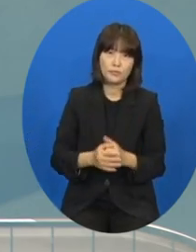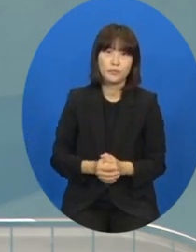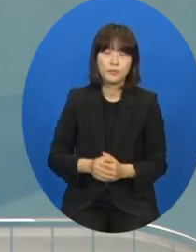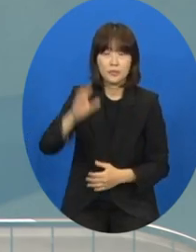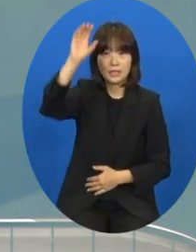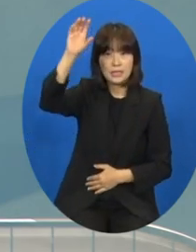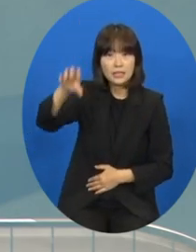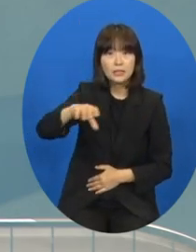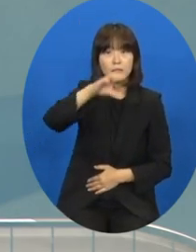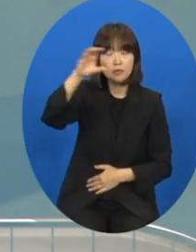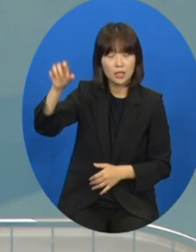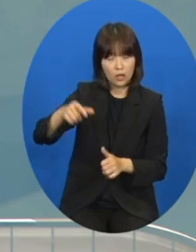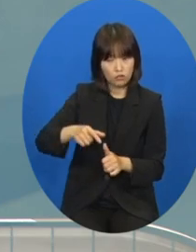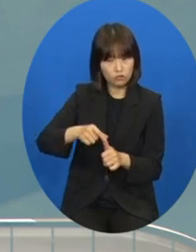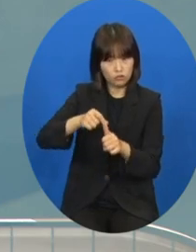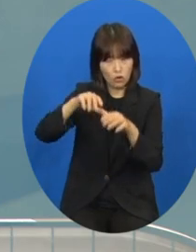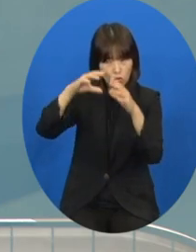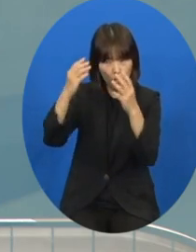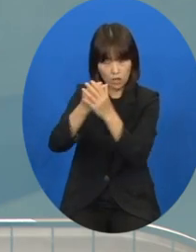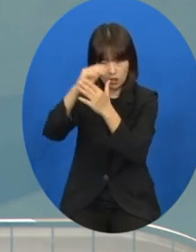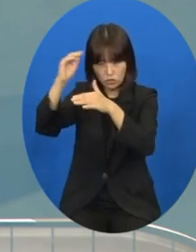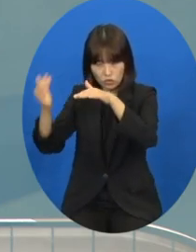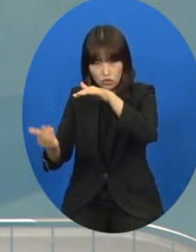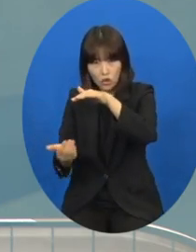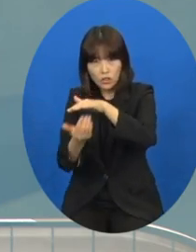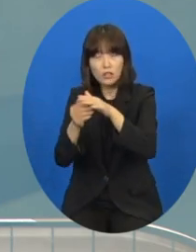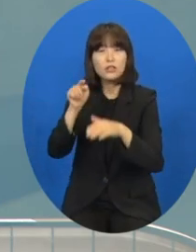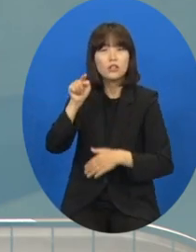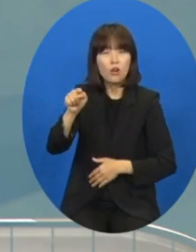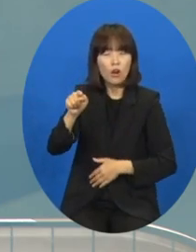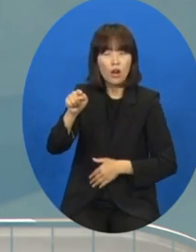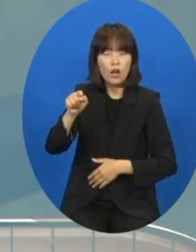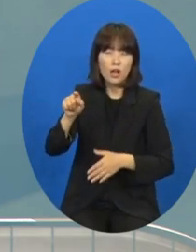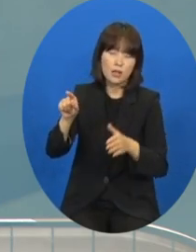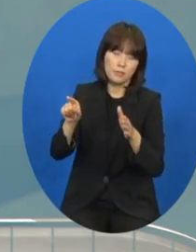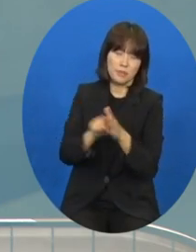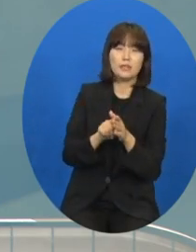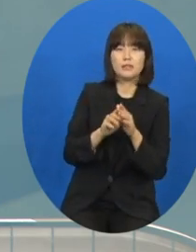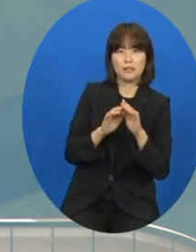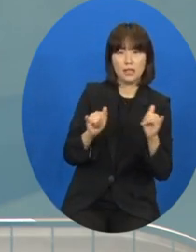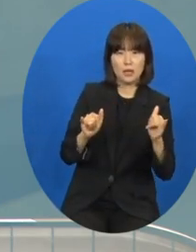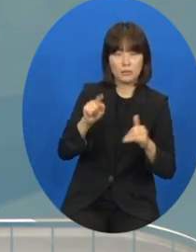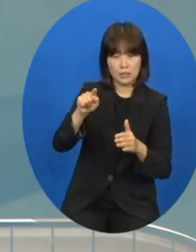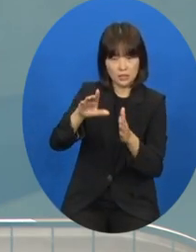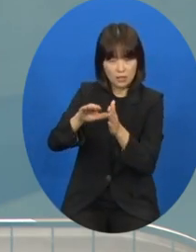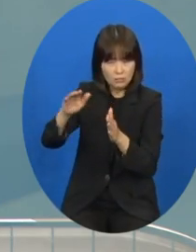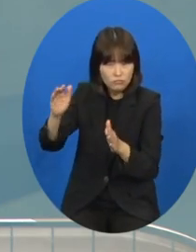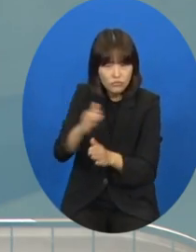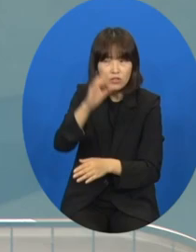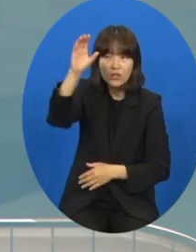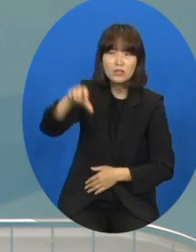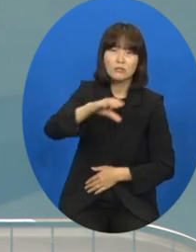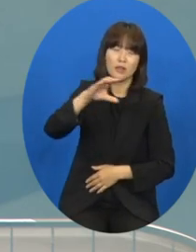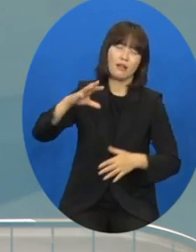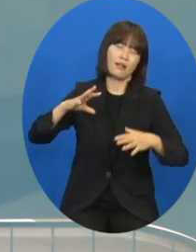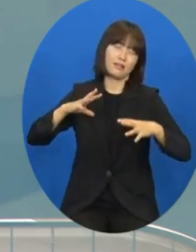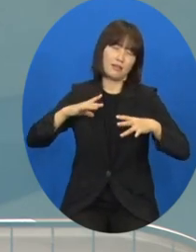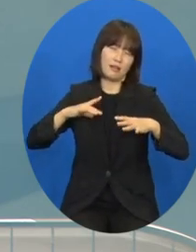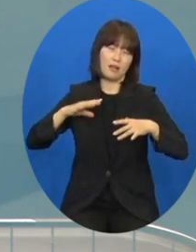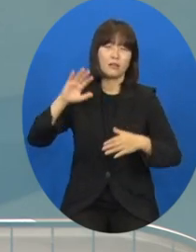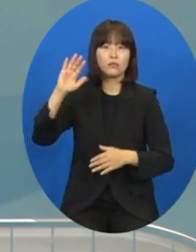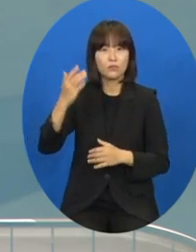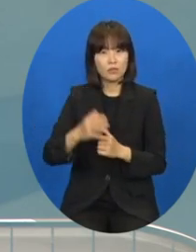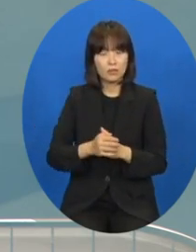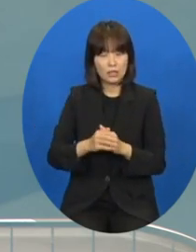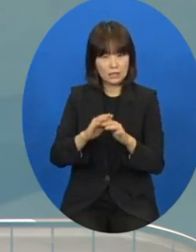십자가에 구원이 완전히 이루어졌다는 사실이 믿어지는 사람, 그때부터 십자가는 자랑이 돼요.